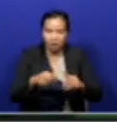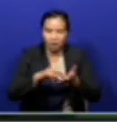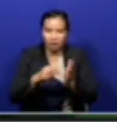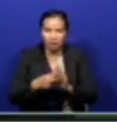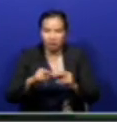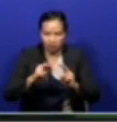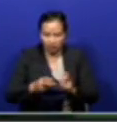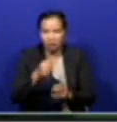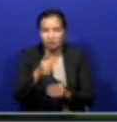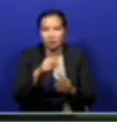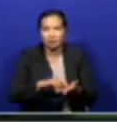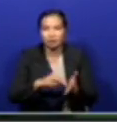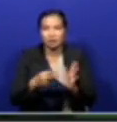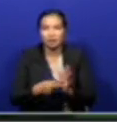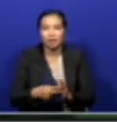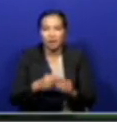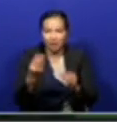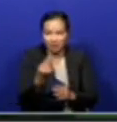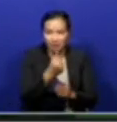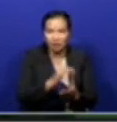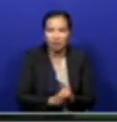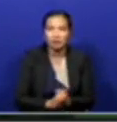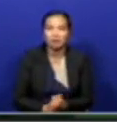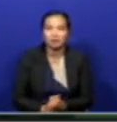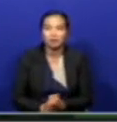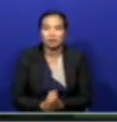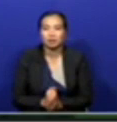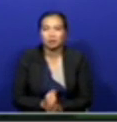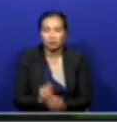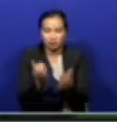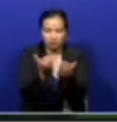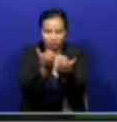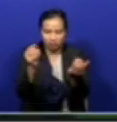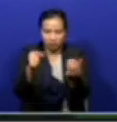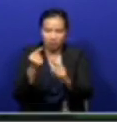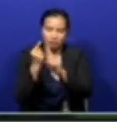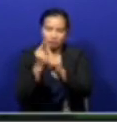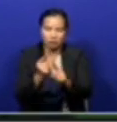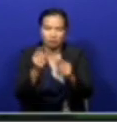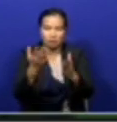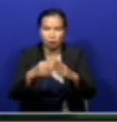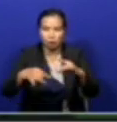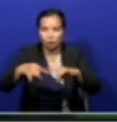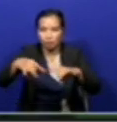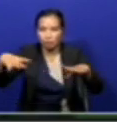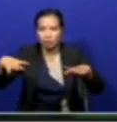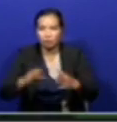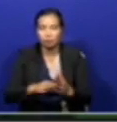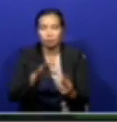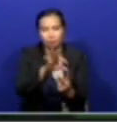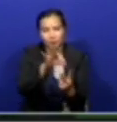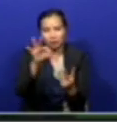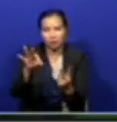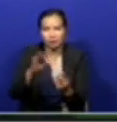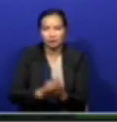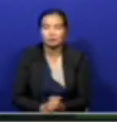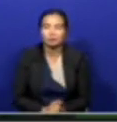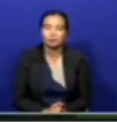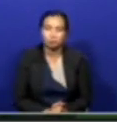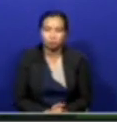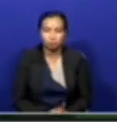ความไม่ดีคือมันขัดกับหลักการตามกฎหมายของประเทศชาติบ้านเมืองของเราขณะนี้ก็เลือกเอานะครับว่าเราจะเอาตรงไ